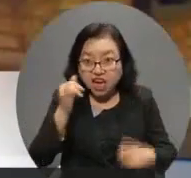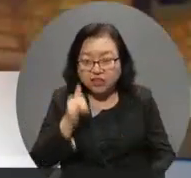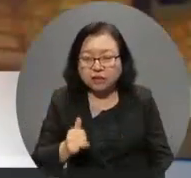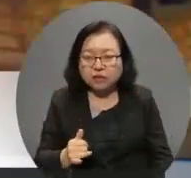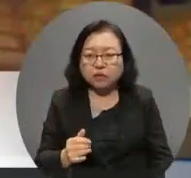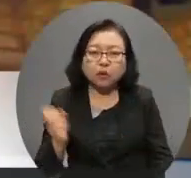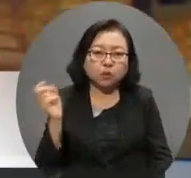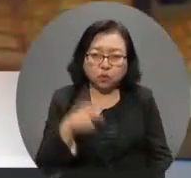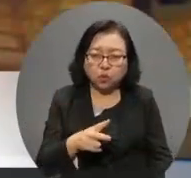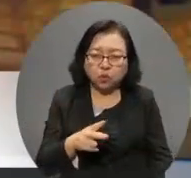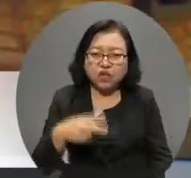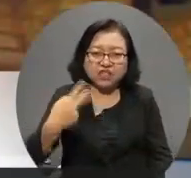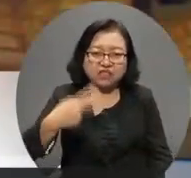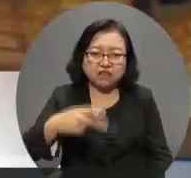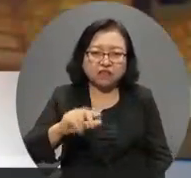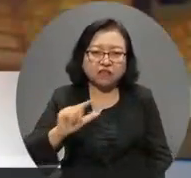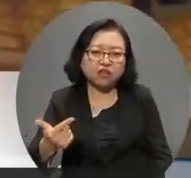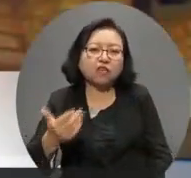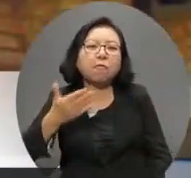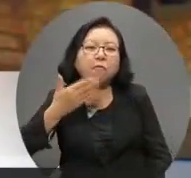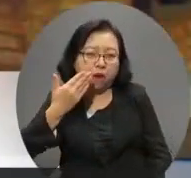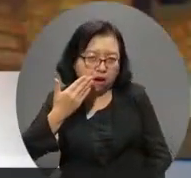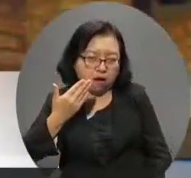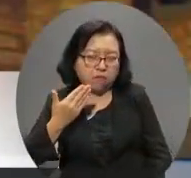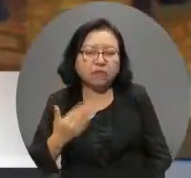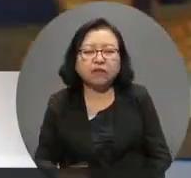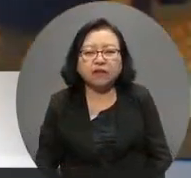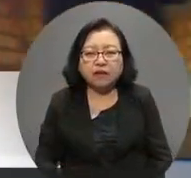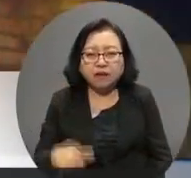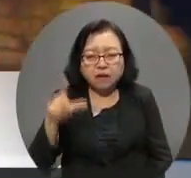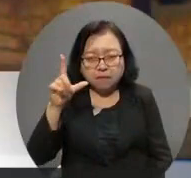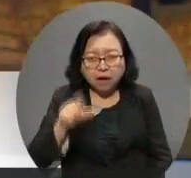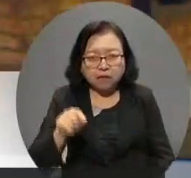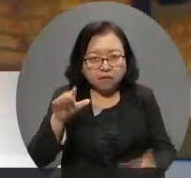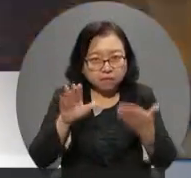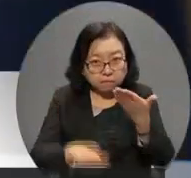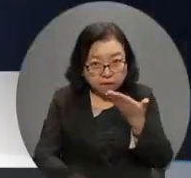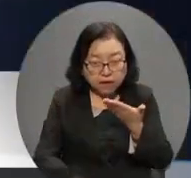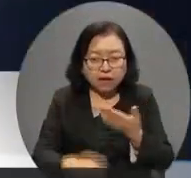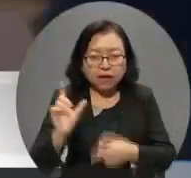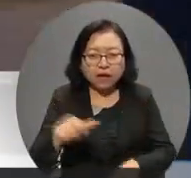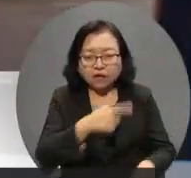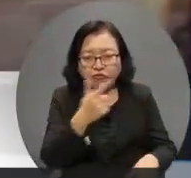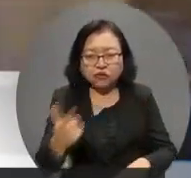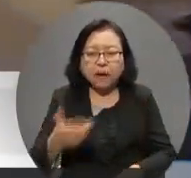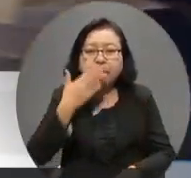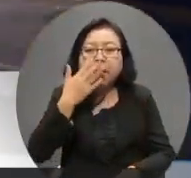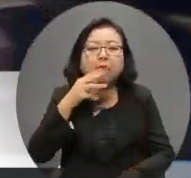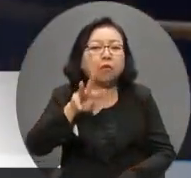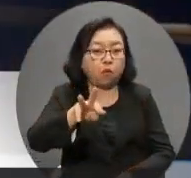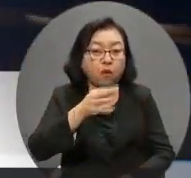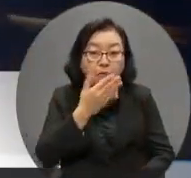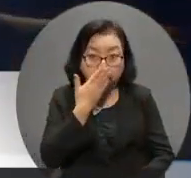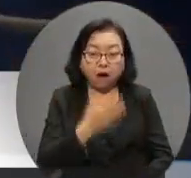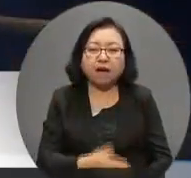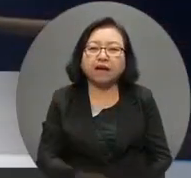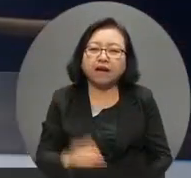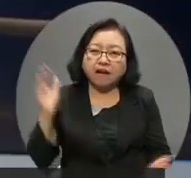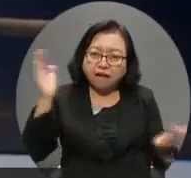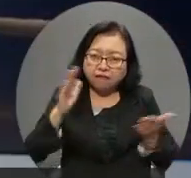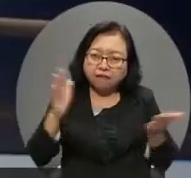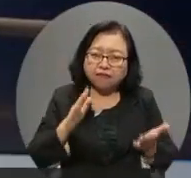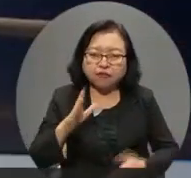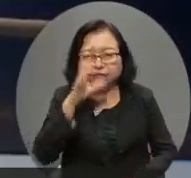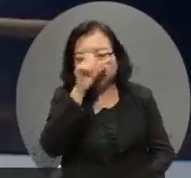2,000원의 저녁밥까지 등장했습니다. 만 원도 안 되는 돈으로 하루 세 끼를 해결할 수 있게 되면서 학생들의 반응도